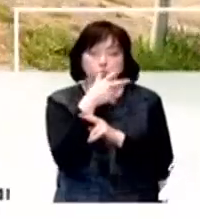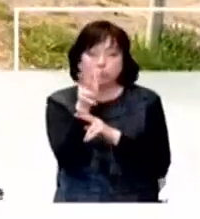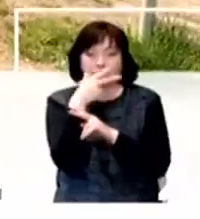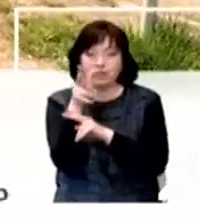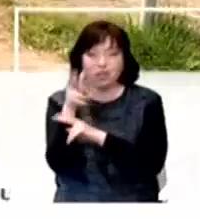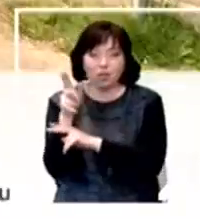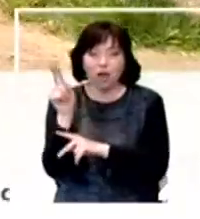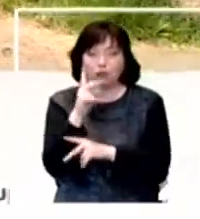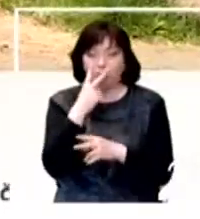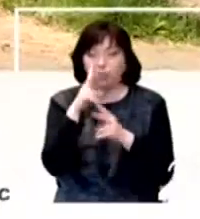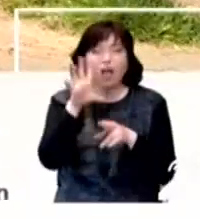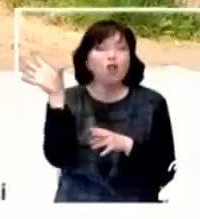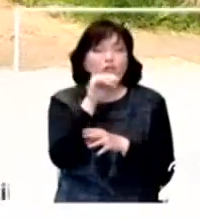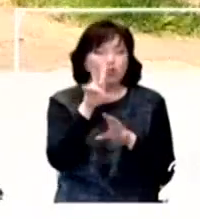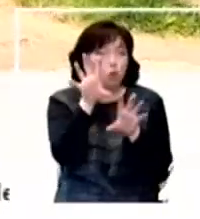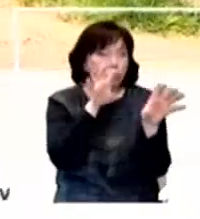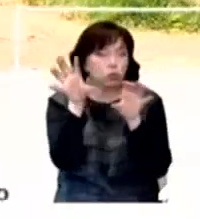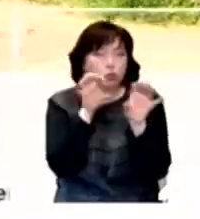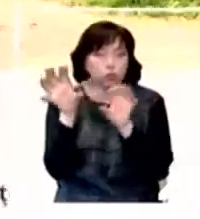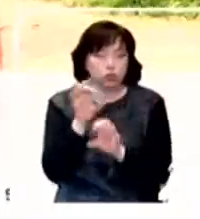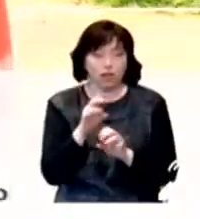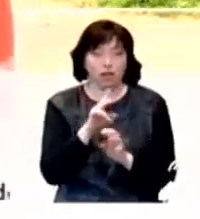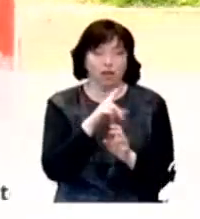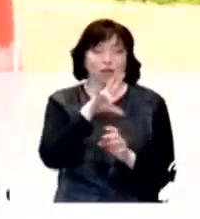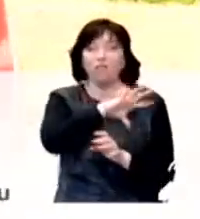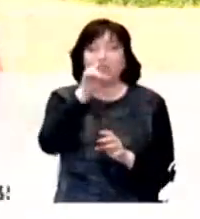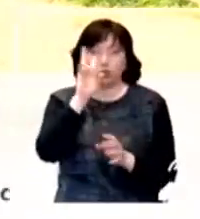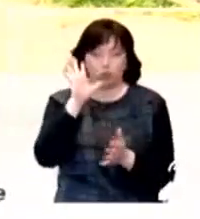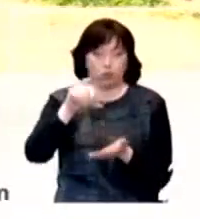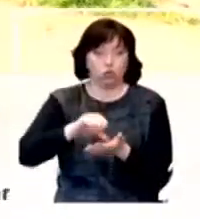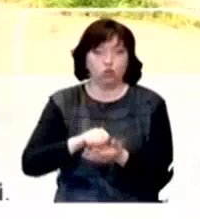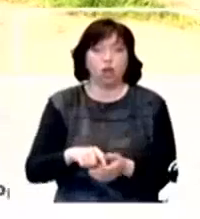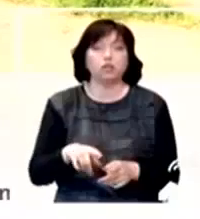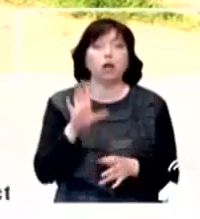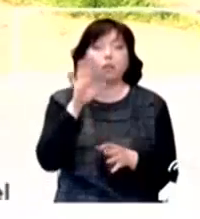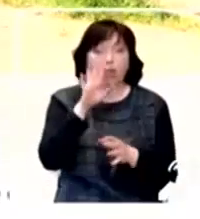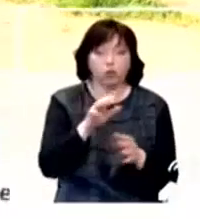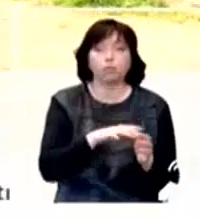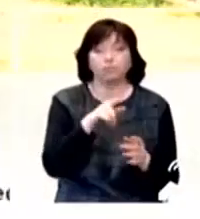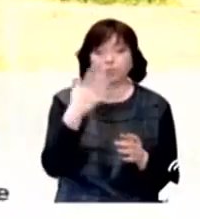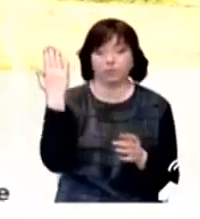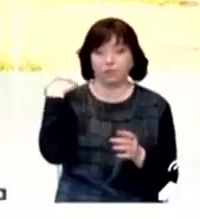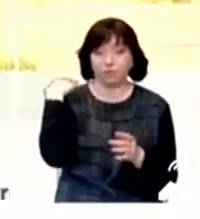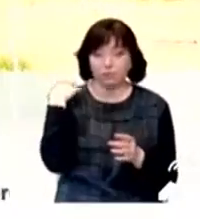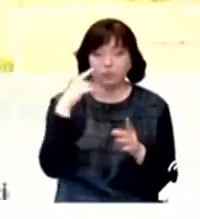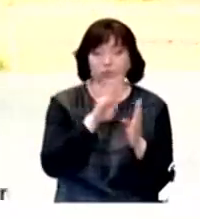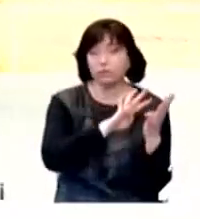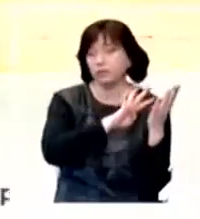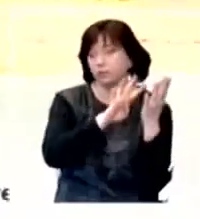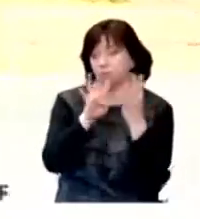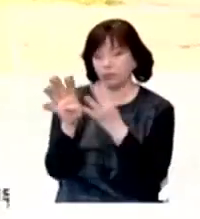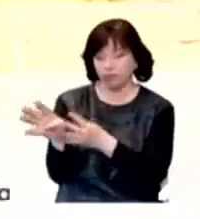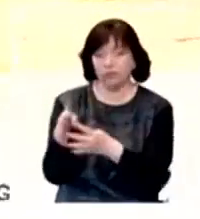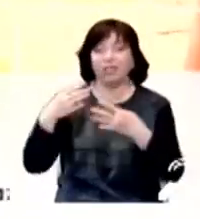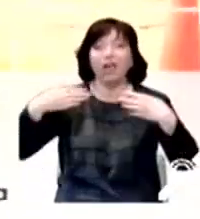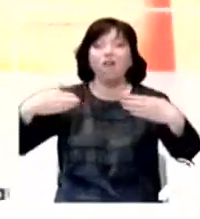pentru a surprinde din toate unghiurile coloanele oficiale. Acestea se vor deplasa pe drumul din spatele meu și vor merge spre așa numitele